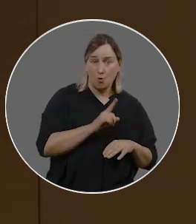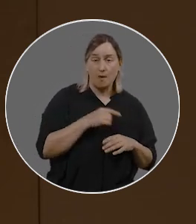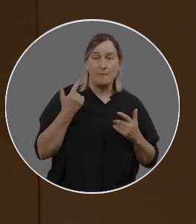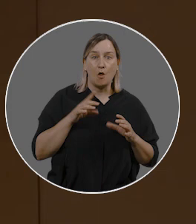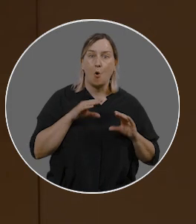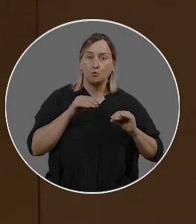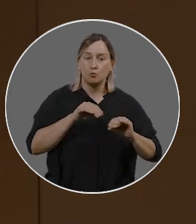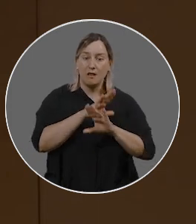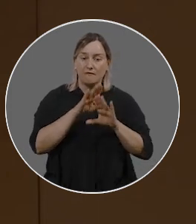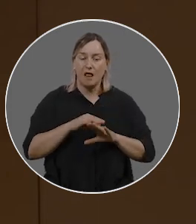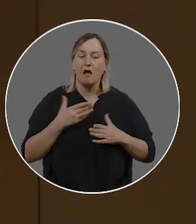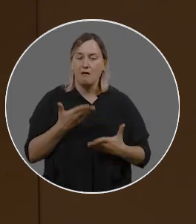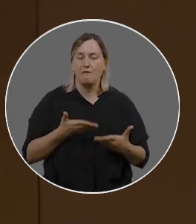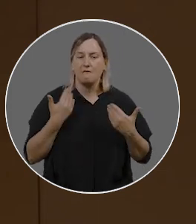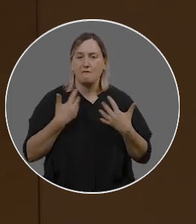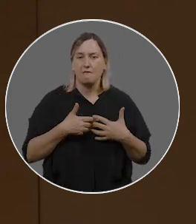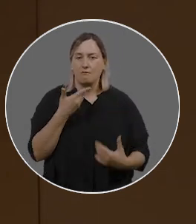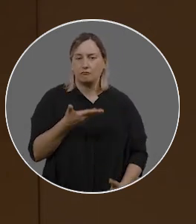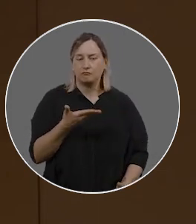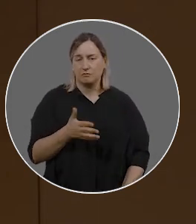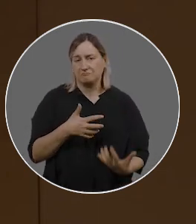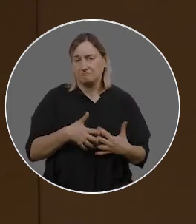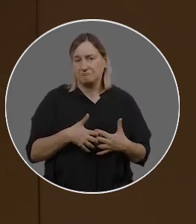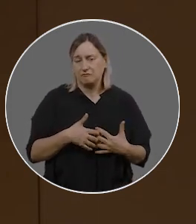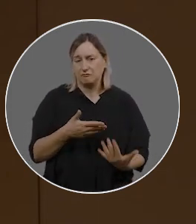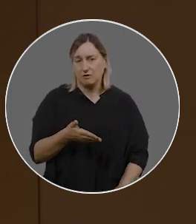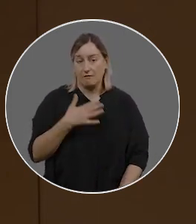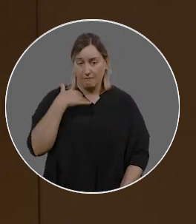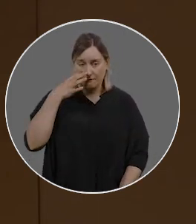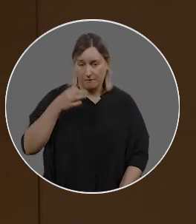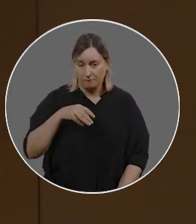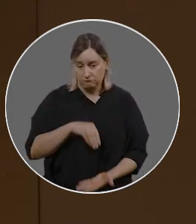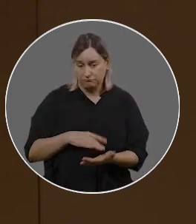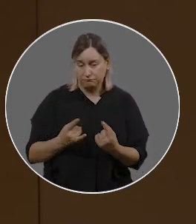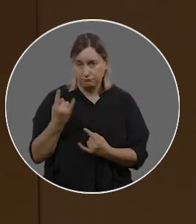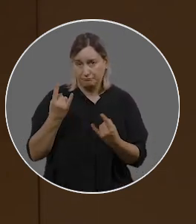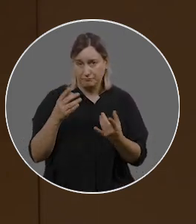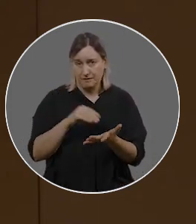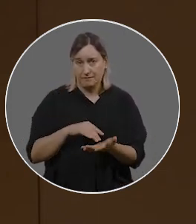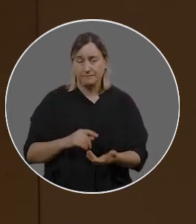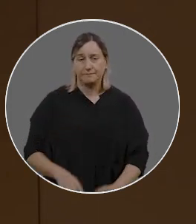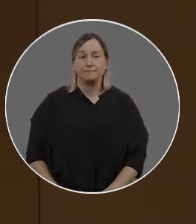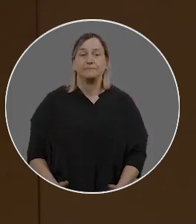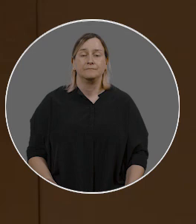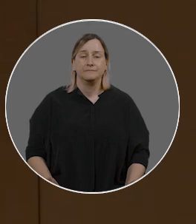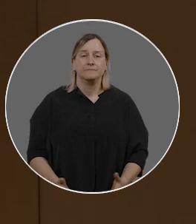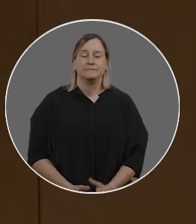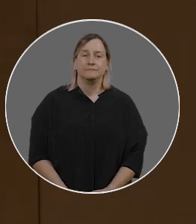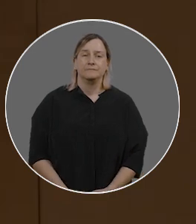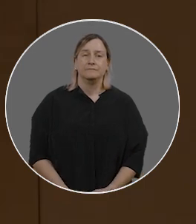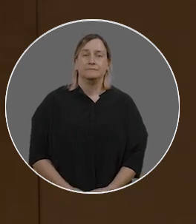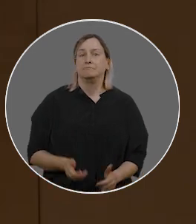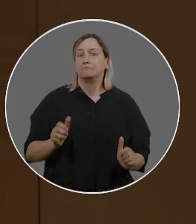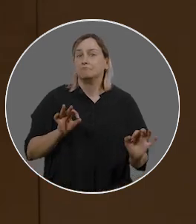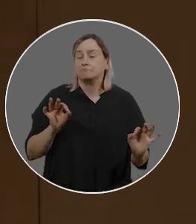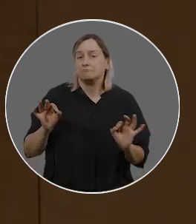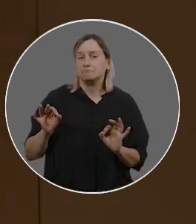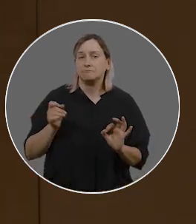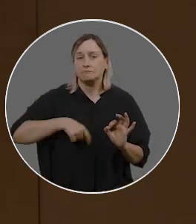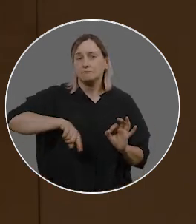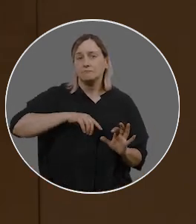digui, em va bé, no? Que a vegades això passa al contrari. I res, bàsicament això,